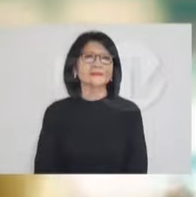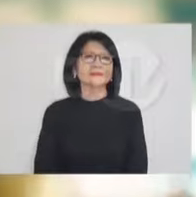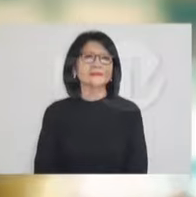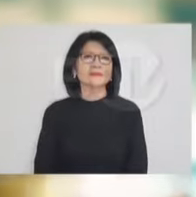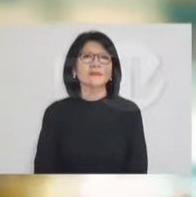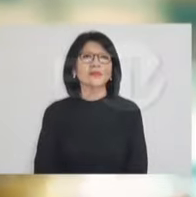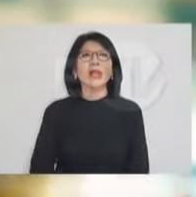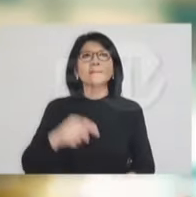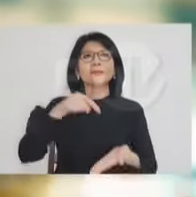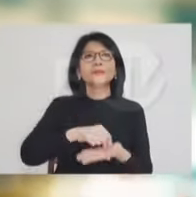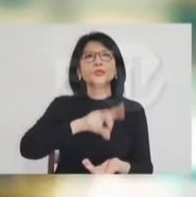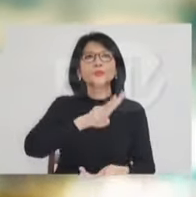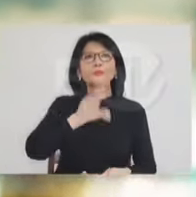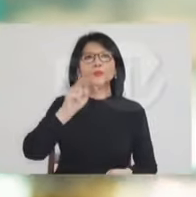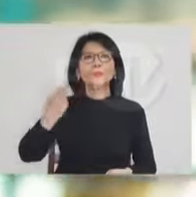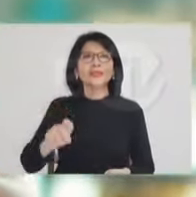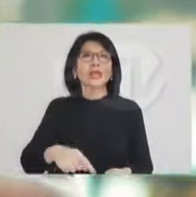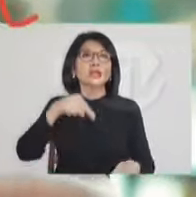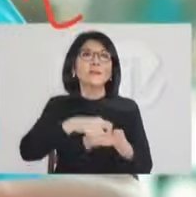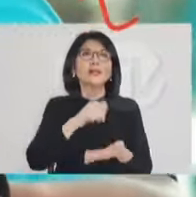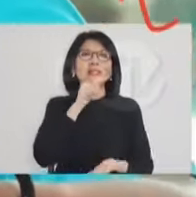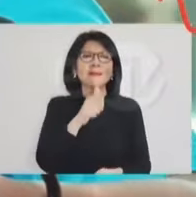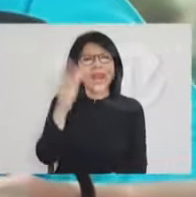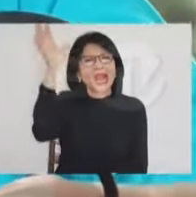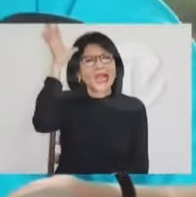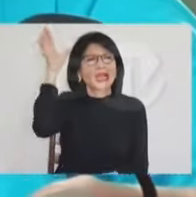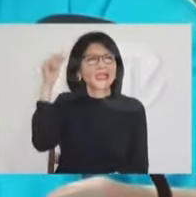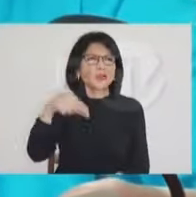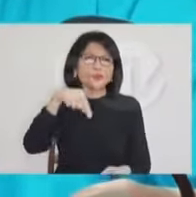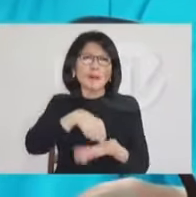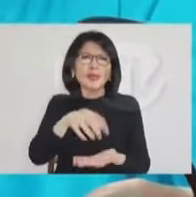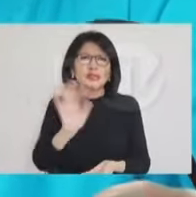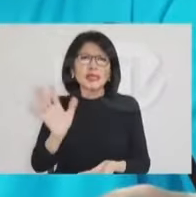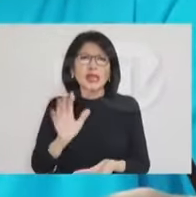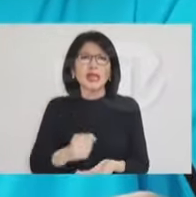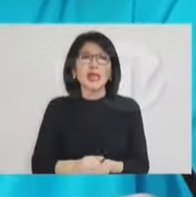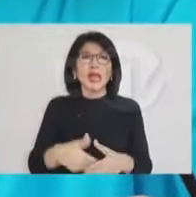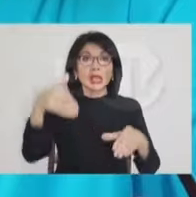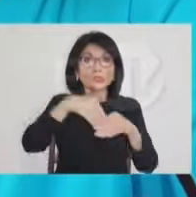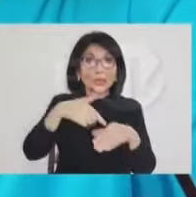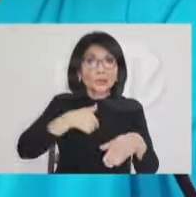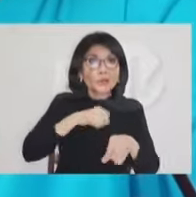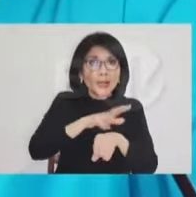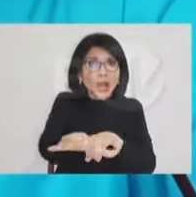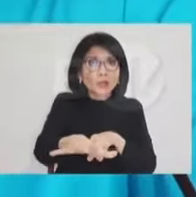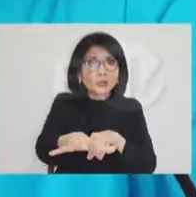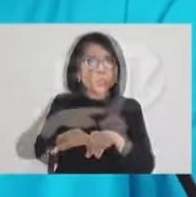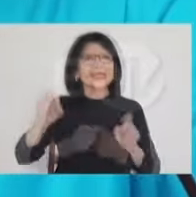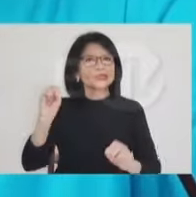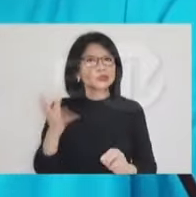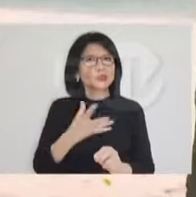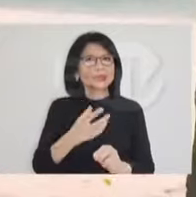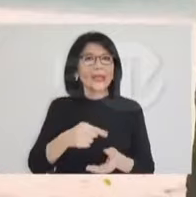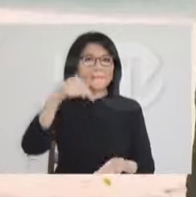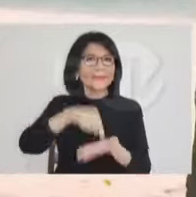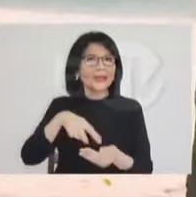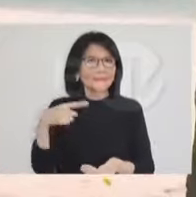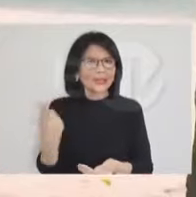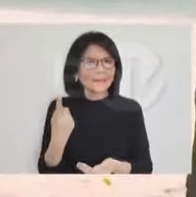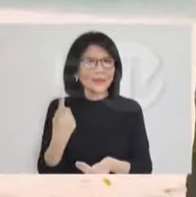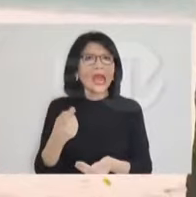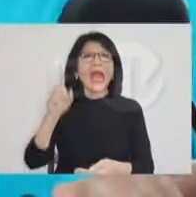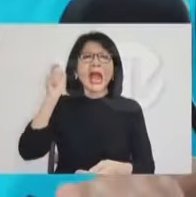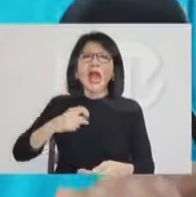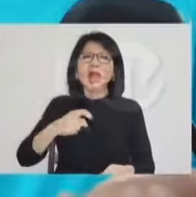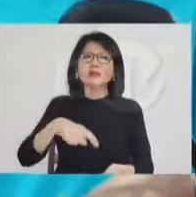Indonesia pemil 2004 Kamu nyoblos siapa Nat enggak tahu deh aku nyoblos apa enggak ya Emang suaraku ada pengaruh gitu suara pemilih pemula kayak kita